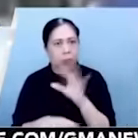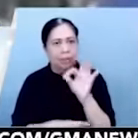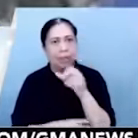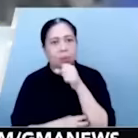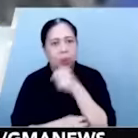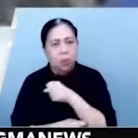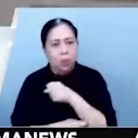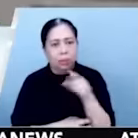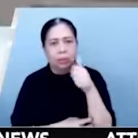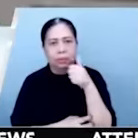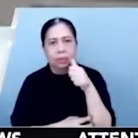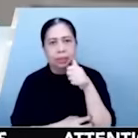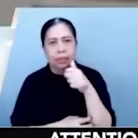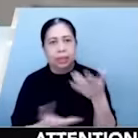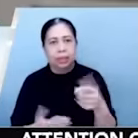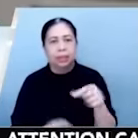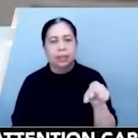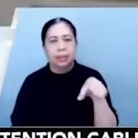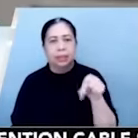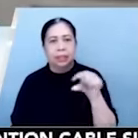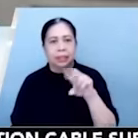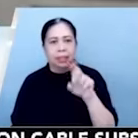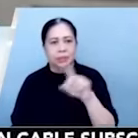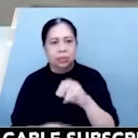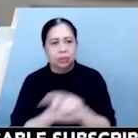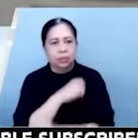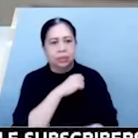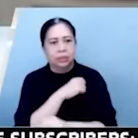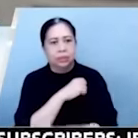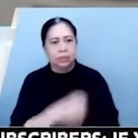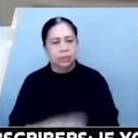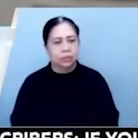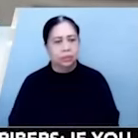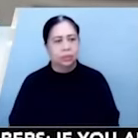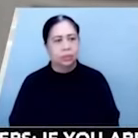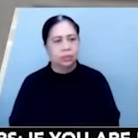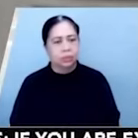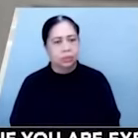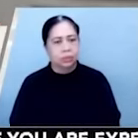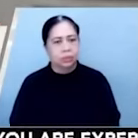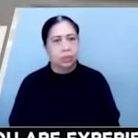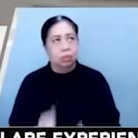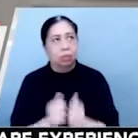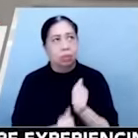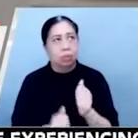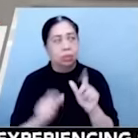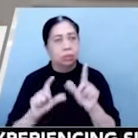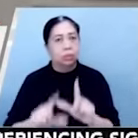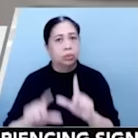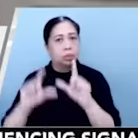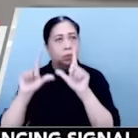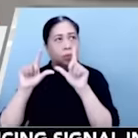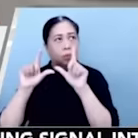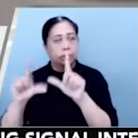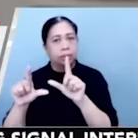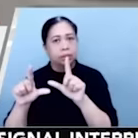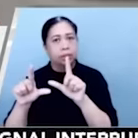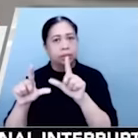babae sa Quezon. Ang nasabi pong most wanted person ng 25 years ay nahuli